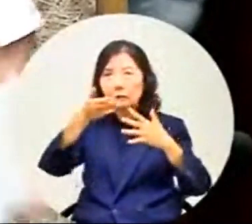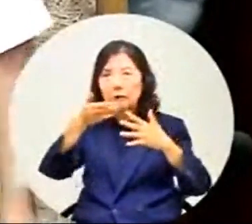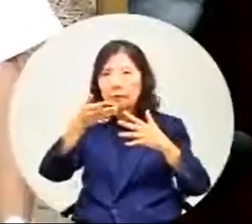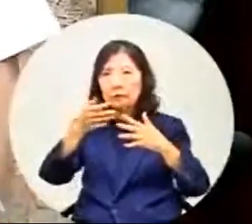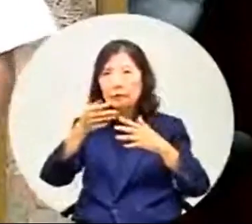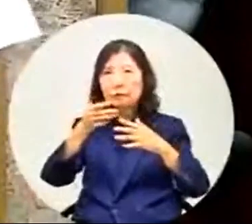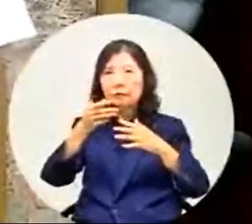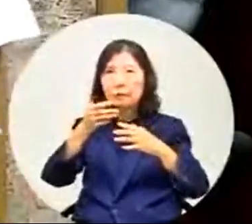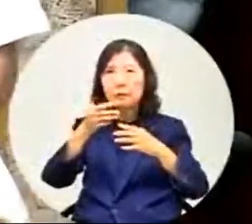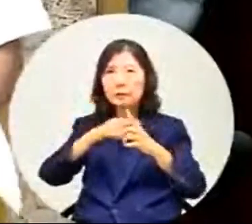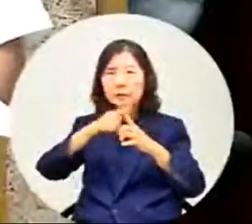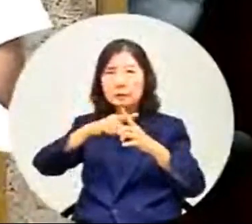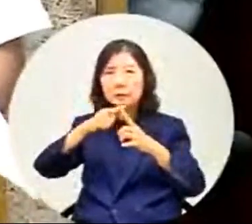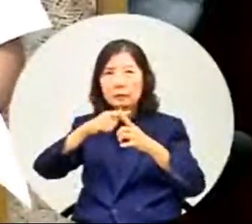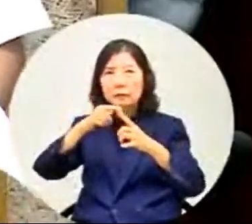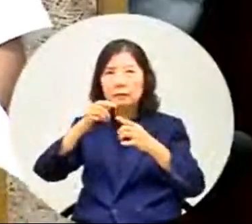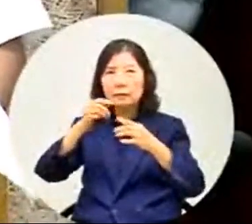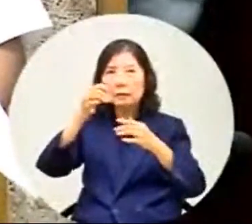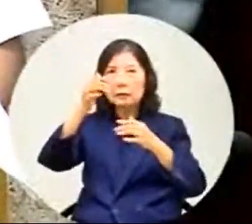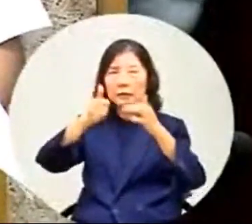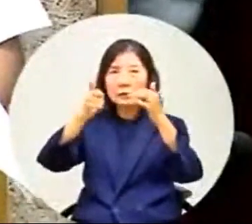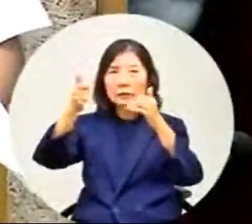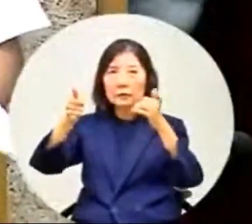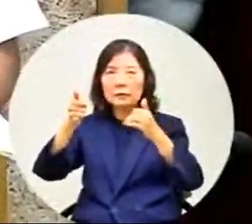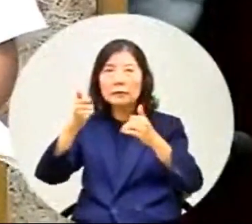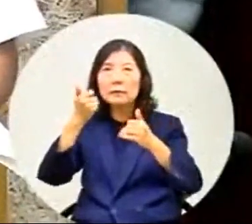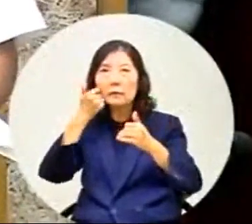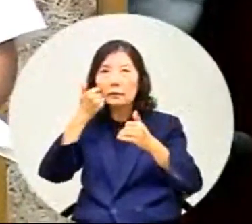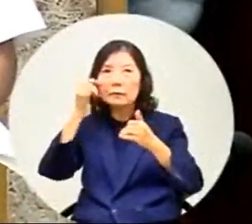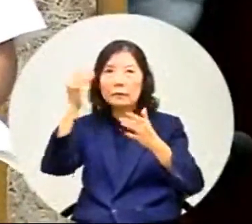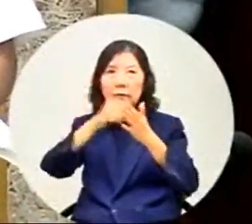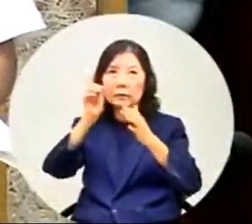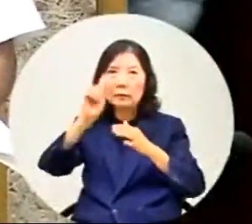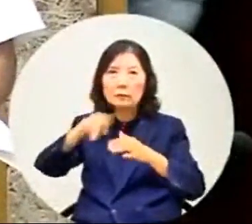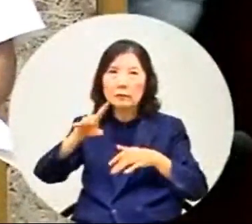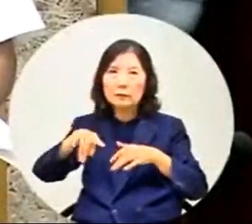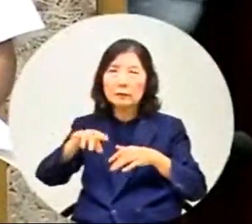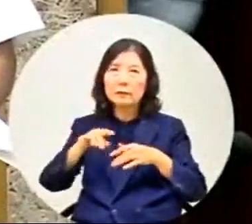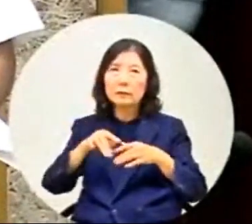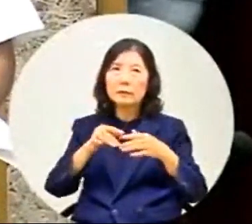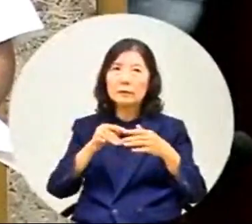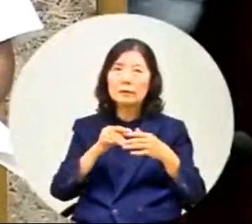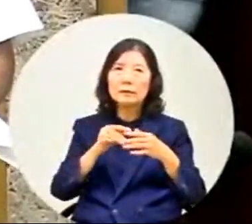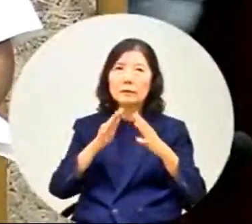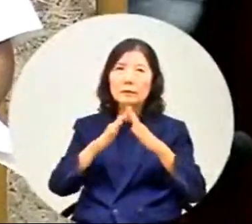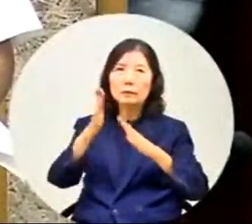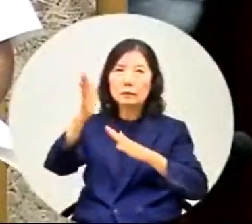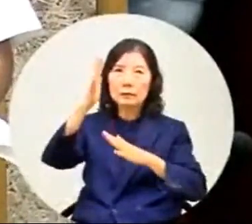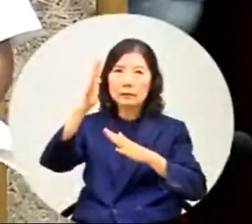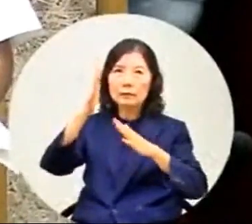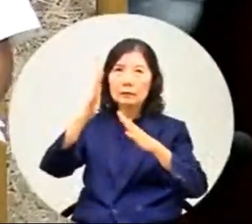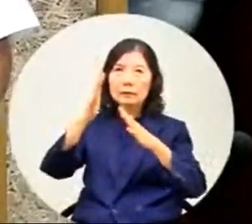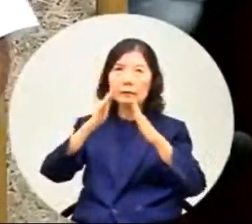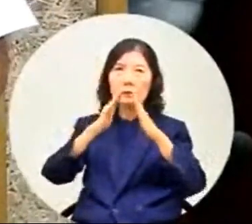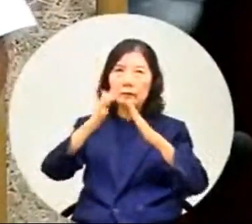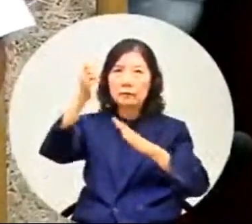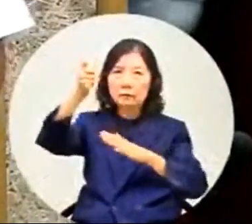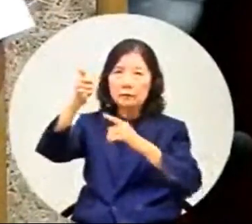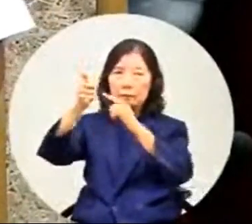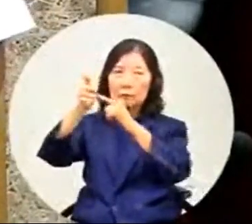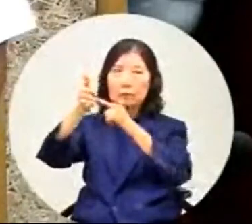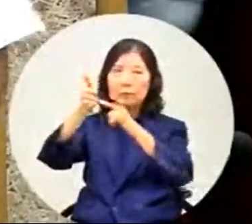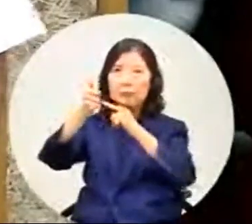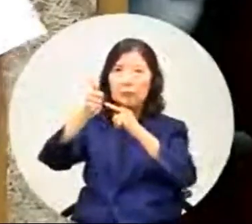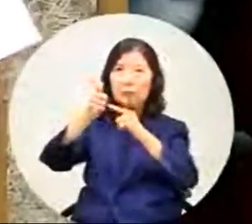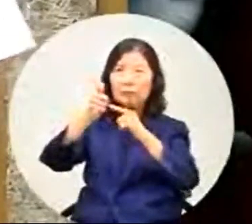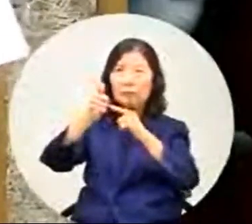里？ 市府的层级的这个部分的话是到这个市长的甲章的这个部